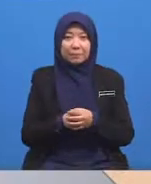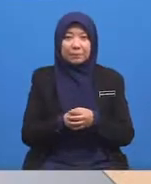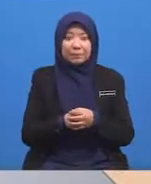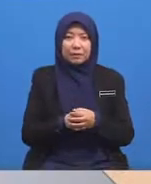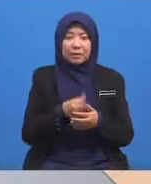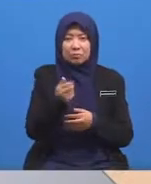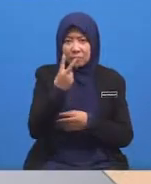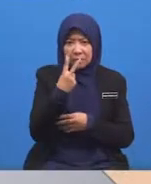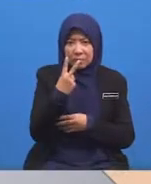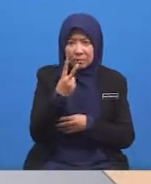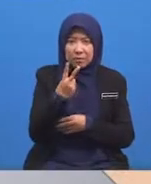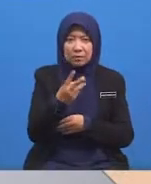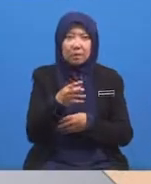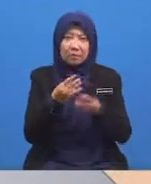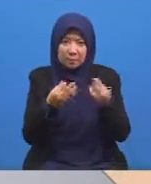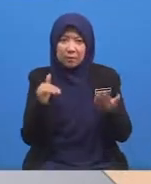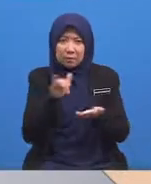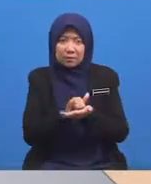Adakah kamu nampak pasir tersebut?